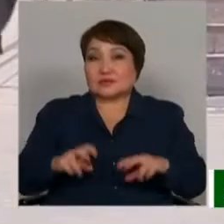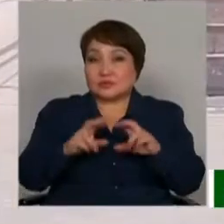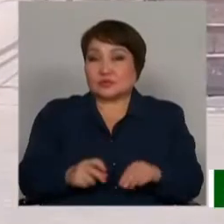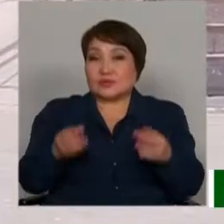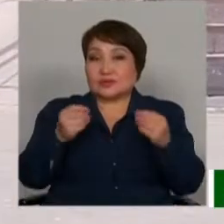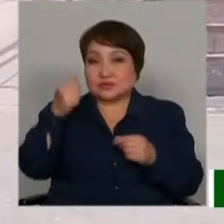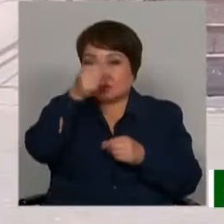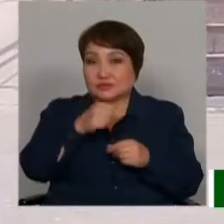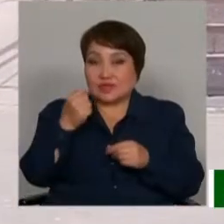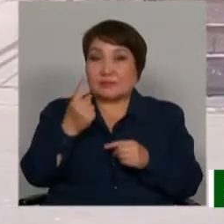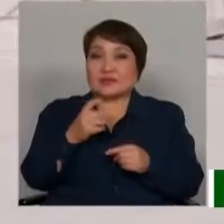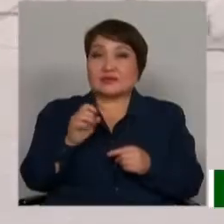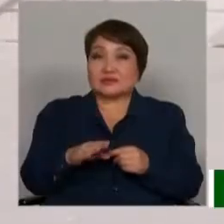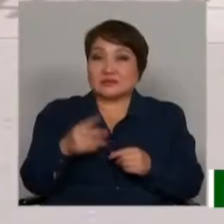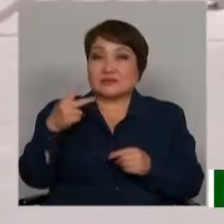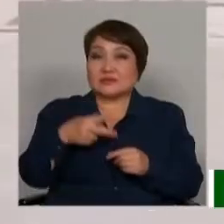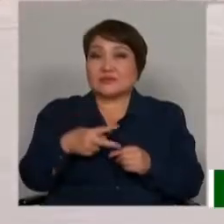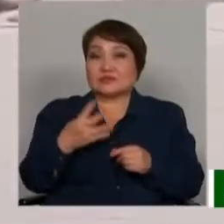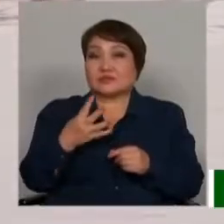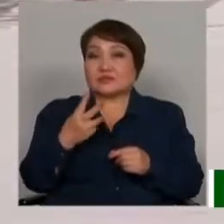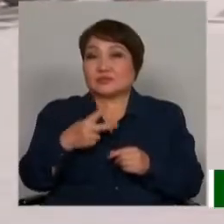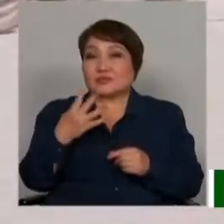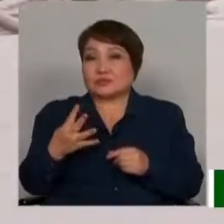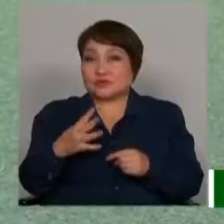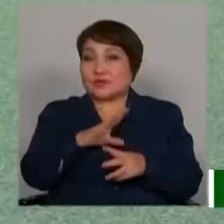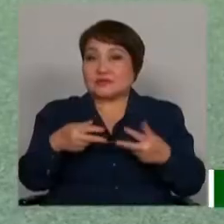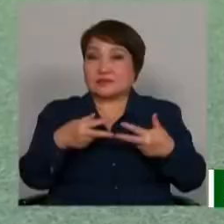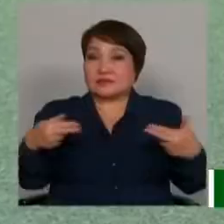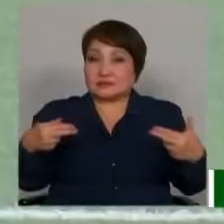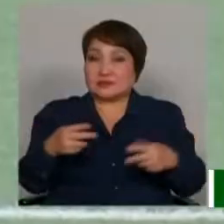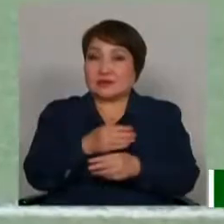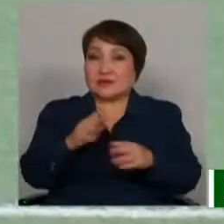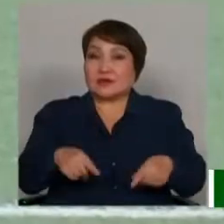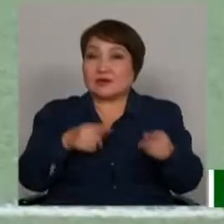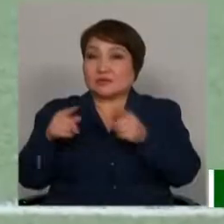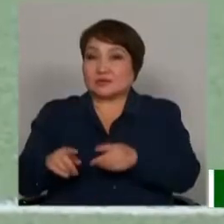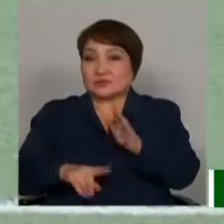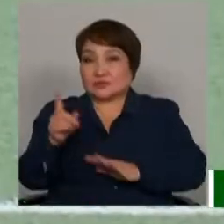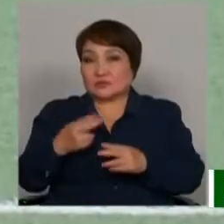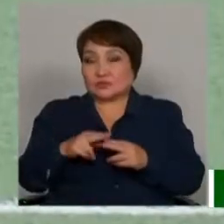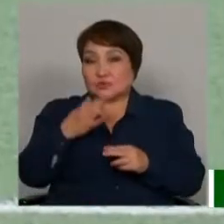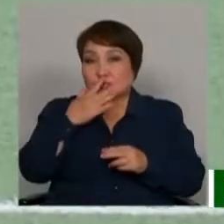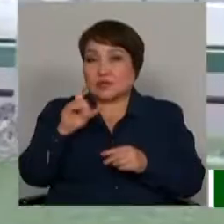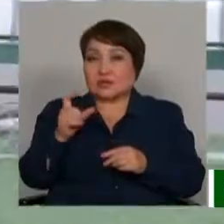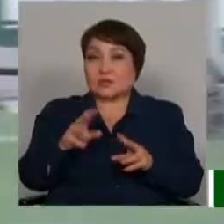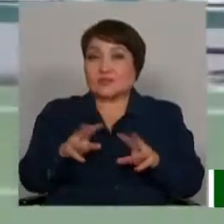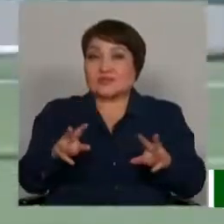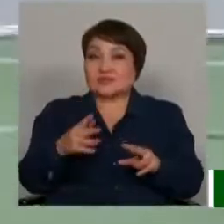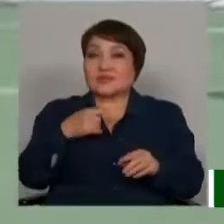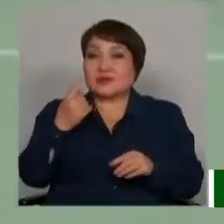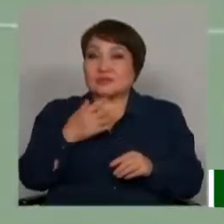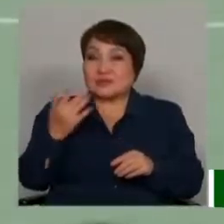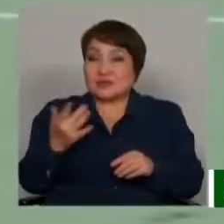рет 2024-тің басында бәріне теңдей аударыла бастайды. Бұл туралы Ұлттық экономика министрі мәлімді. Әлібек Қуантыров